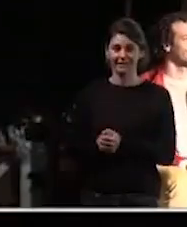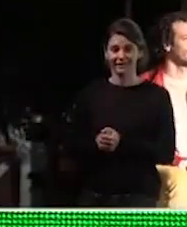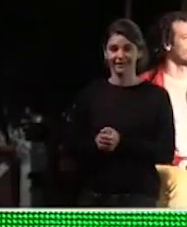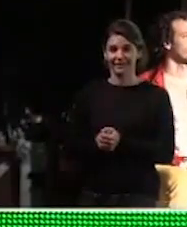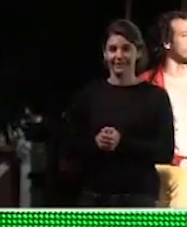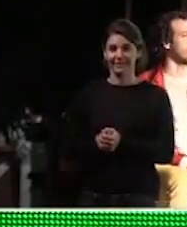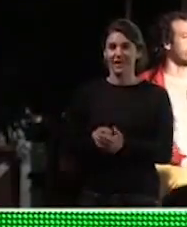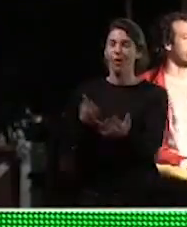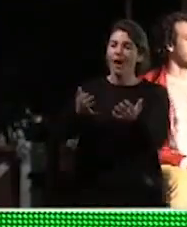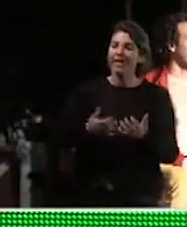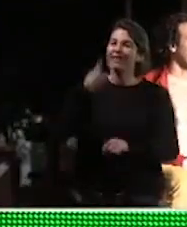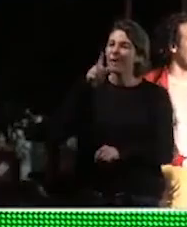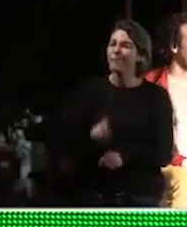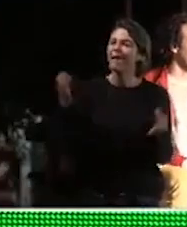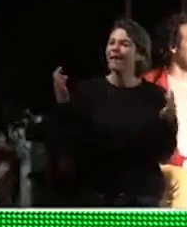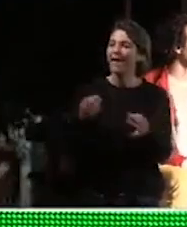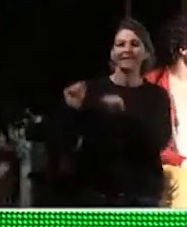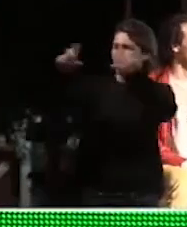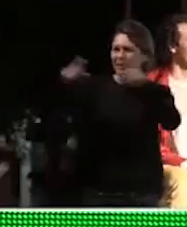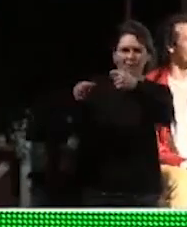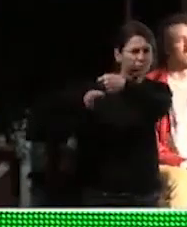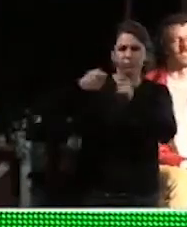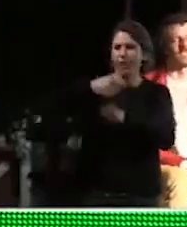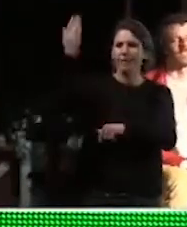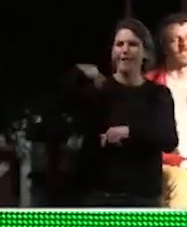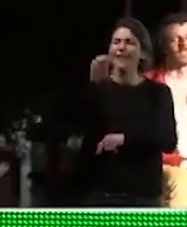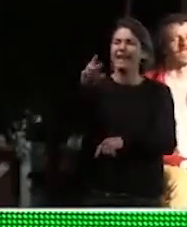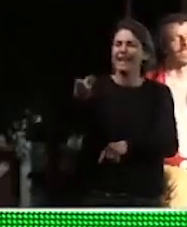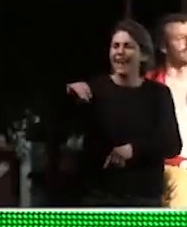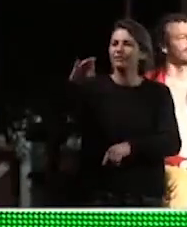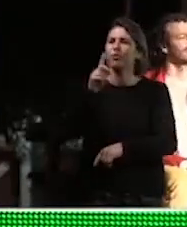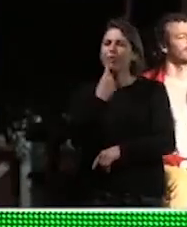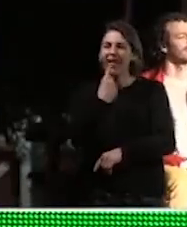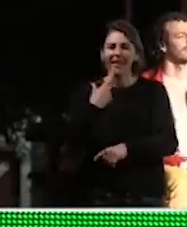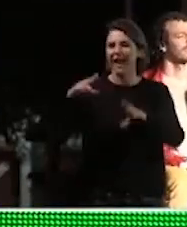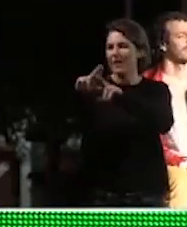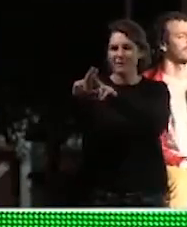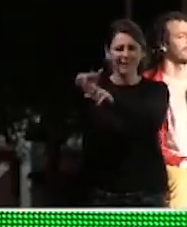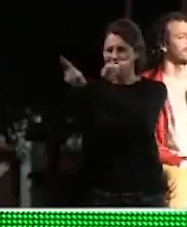Guanyar és també defensar el dret a l'habitatge, plantant cara a Airbnb, tancant